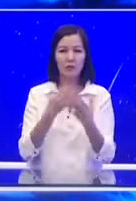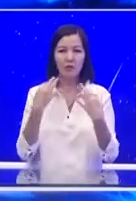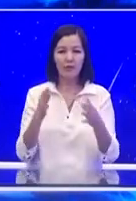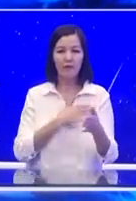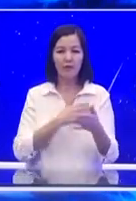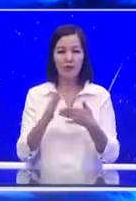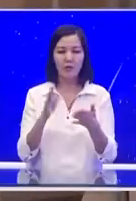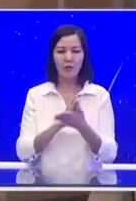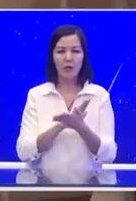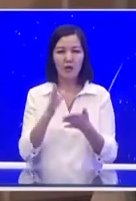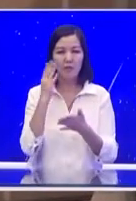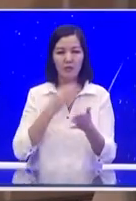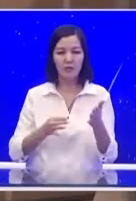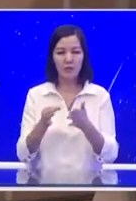области.